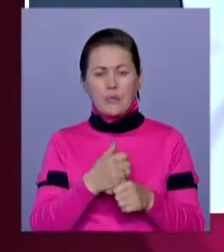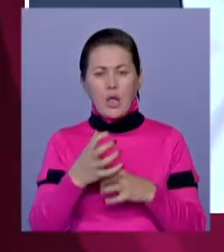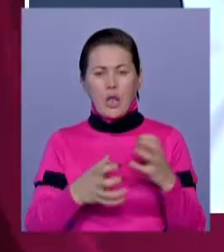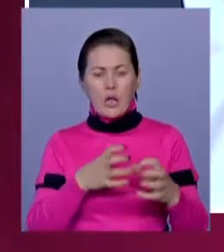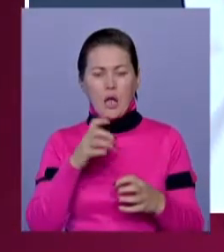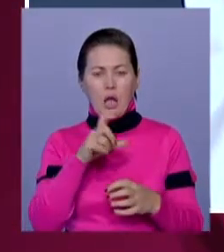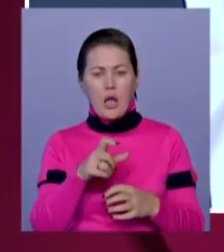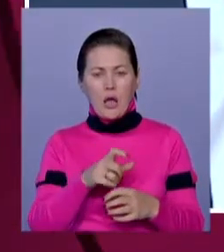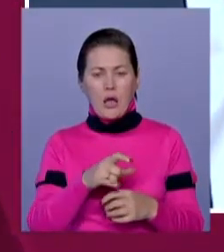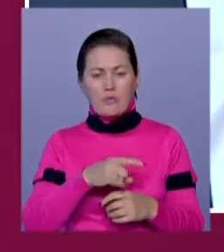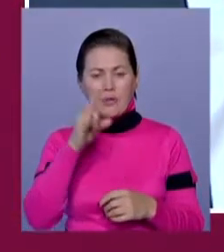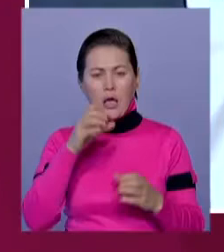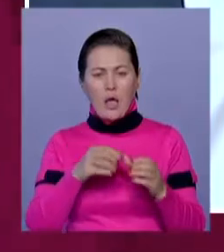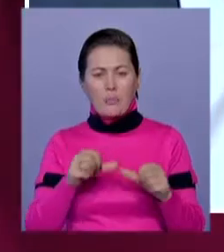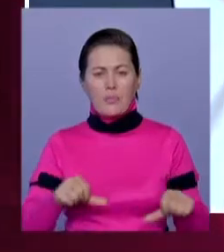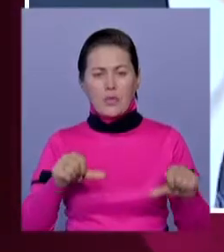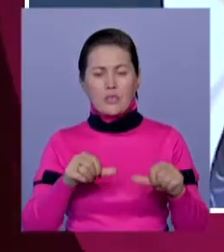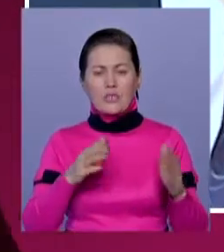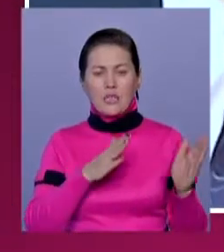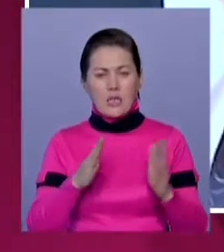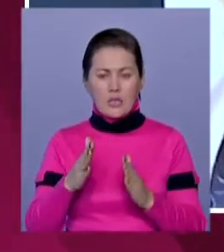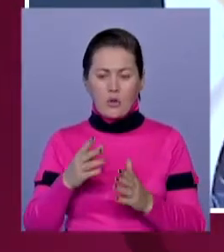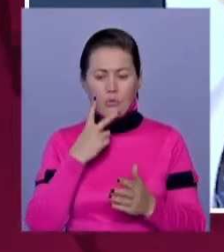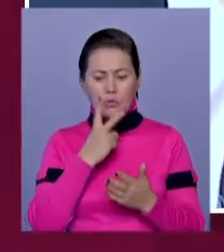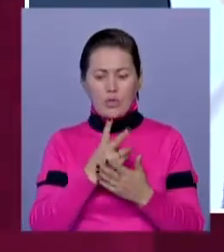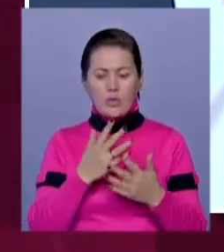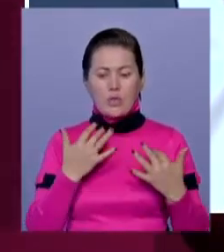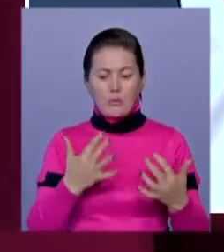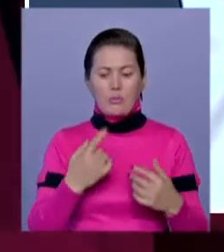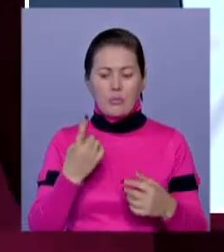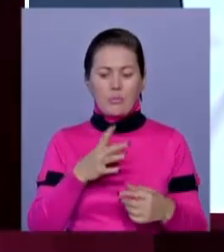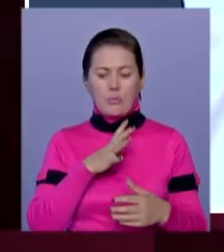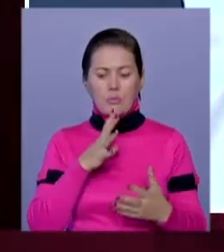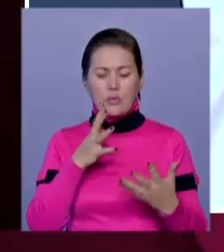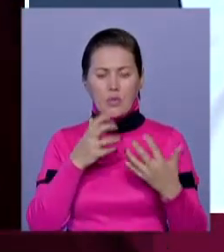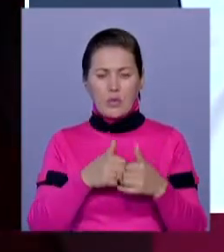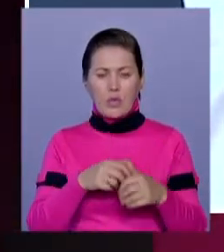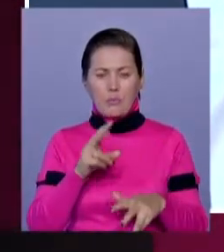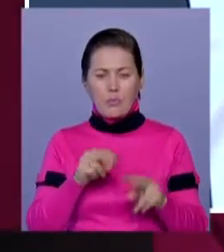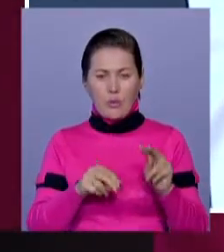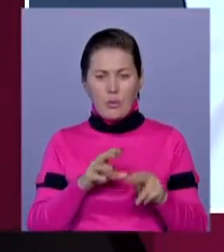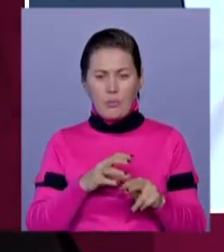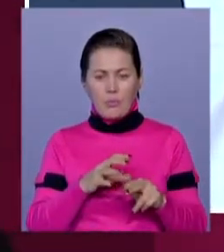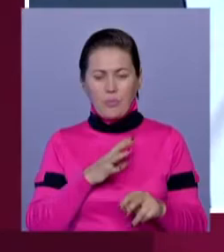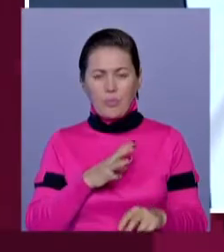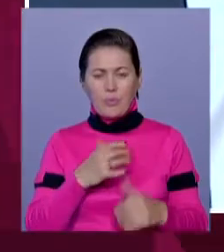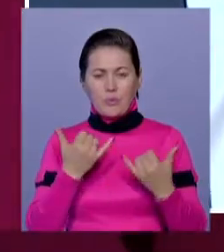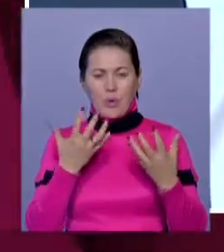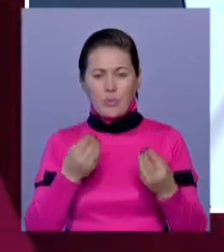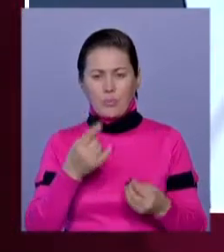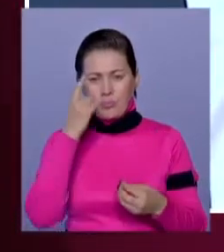халықаралық азаматтық авиация комитетінің стандарттарында көрсетілген талаптардың бірі болып саналады. Сонымен қатар бүгінгі